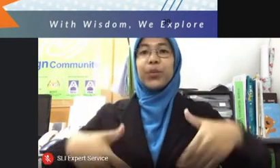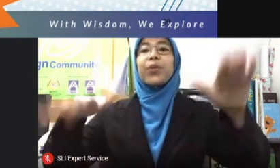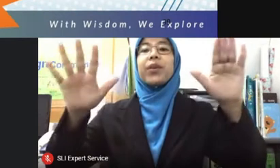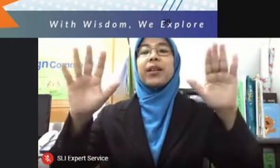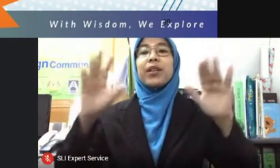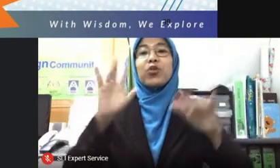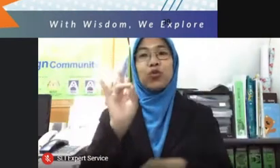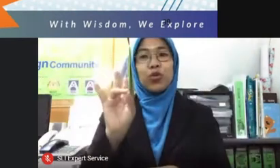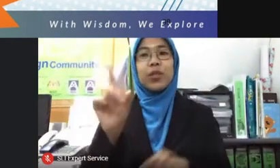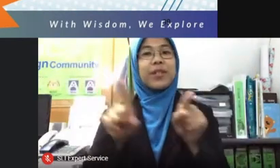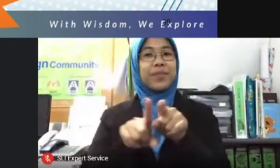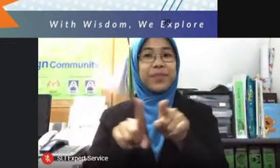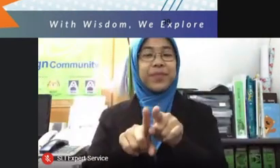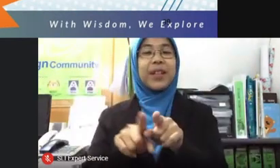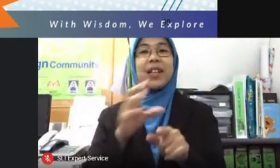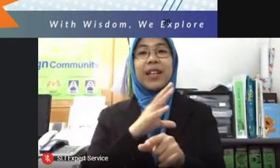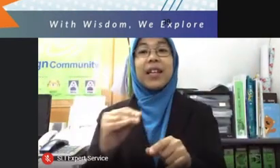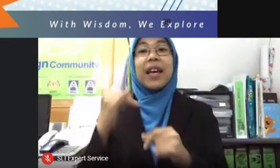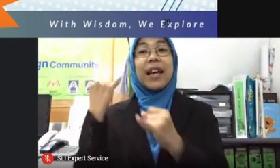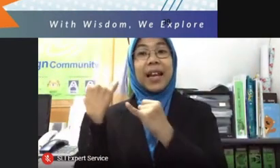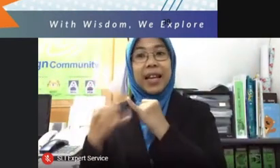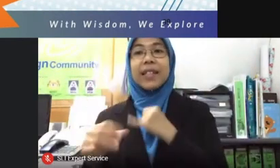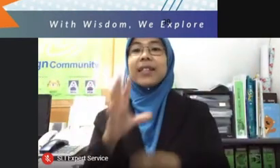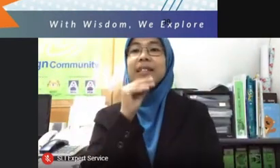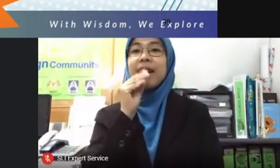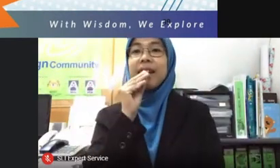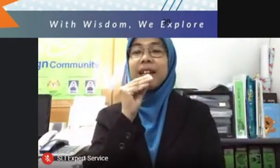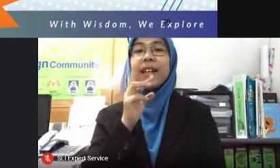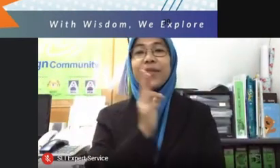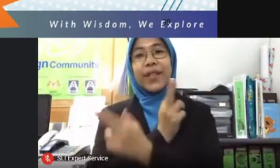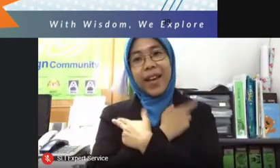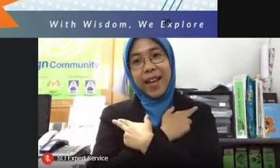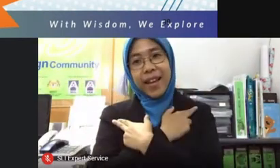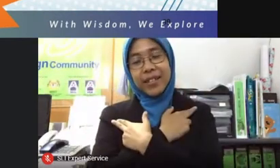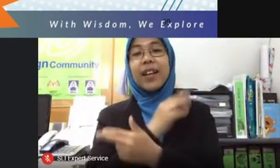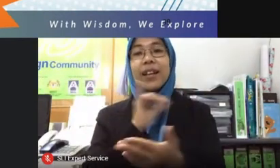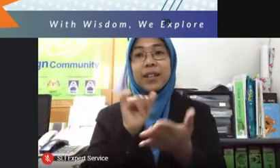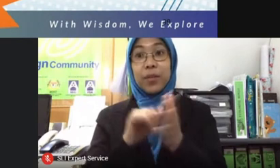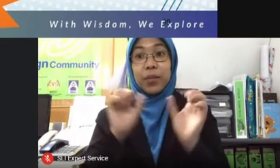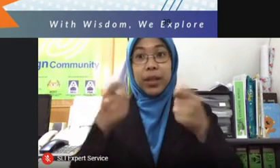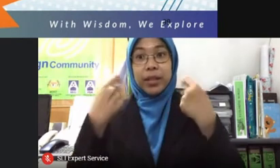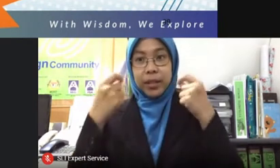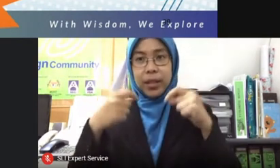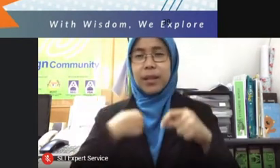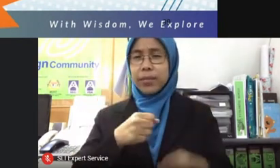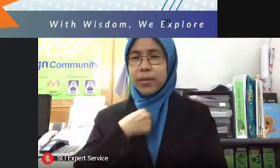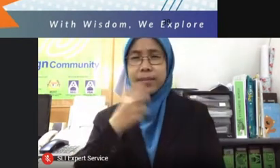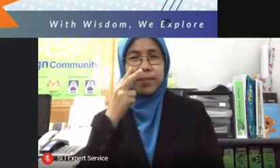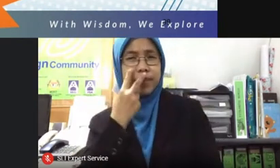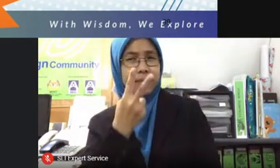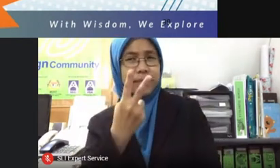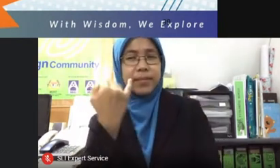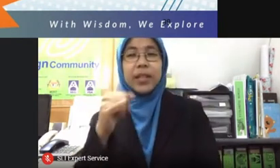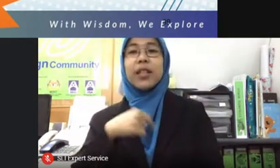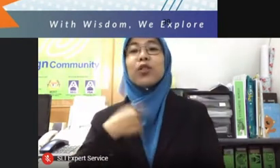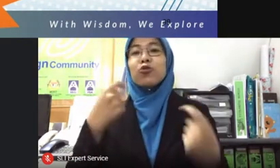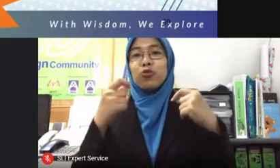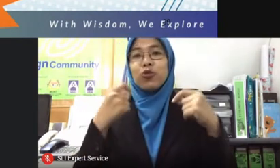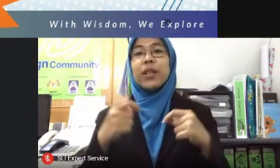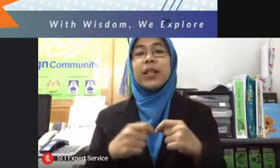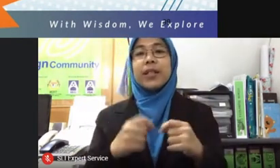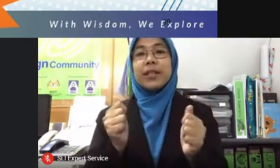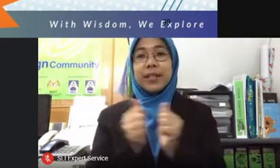dalam kiraan saya. Dan yang terakhir sekali cakap relax. Okay, so kita try walaupun saya tak nampak tapi saya cuba eh. Okay,